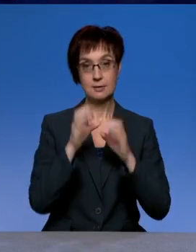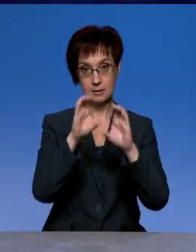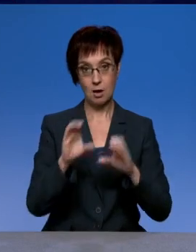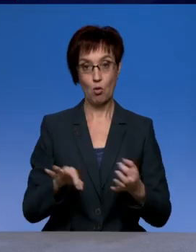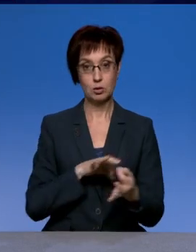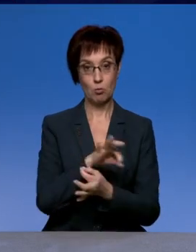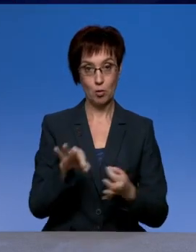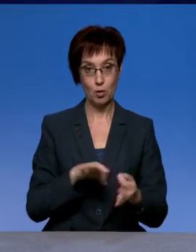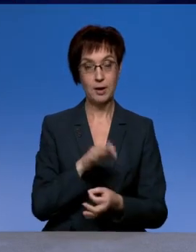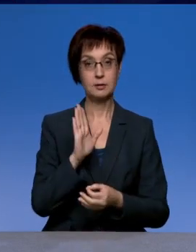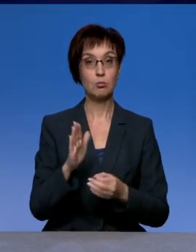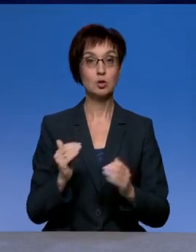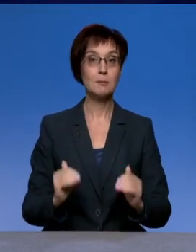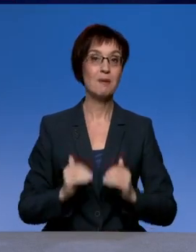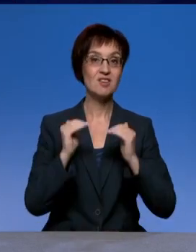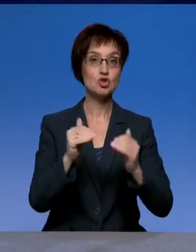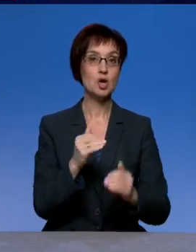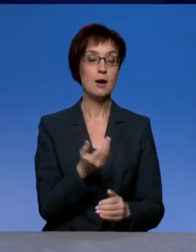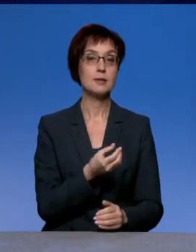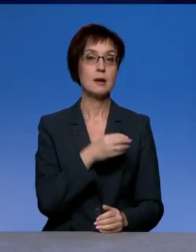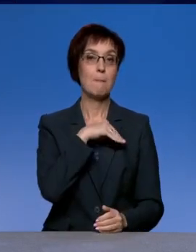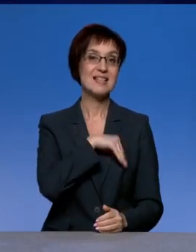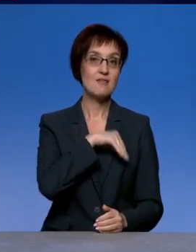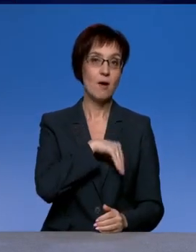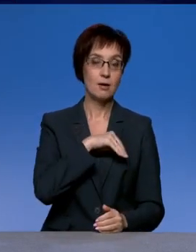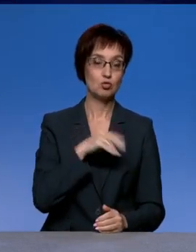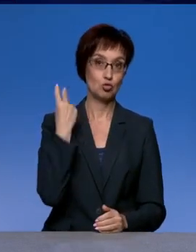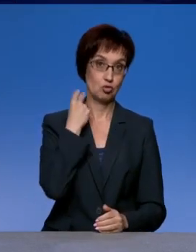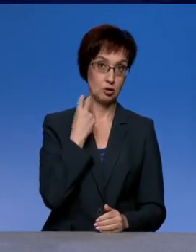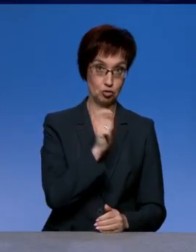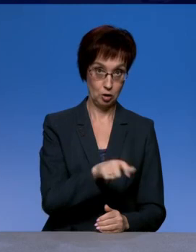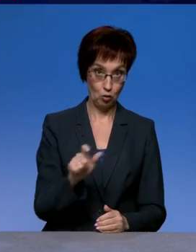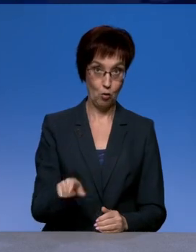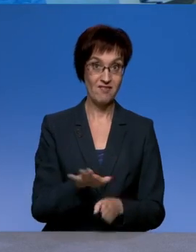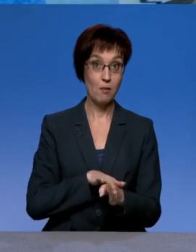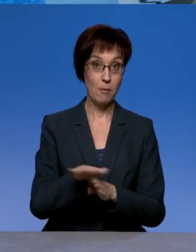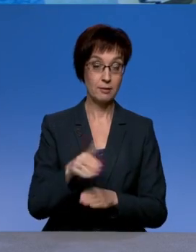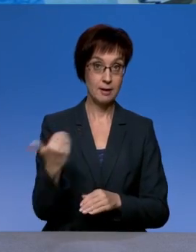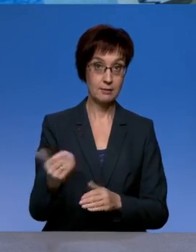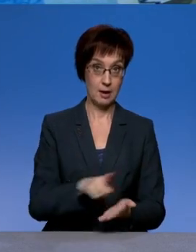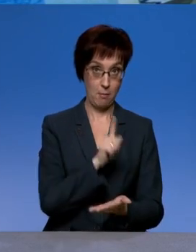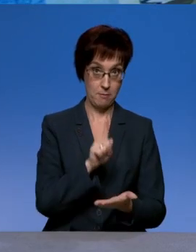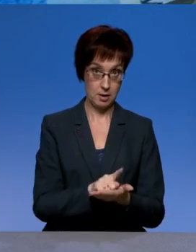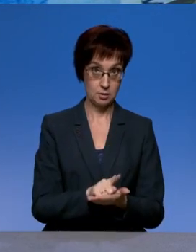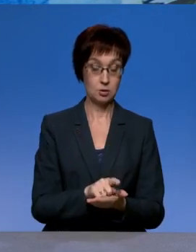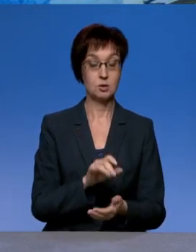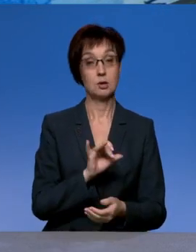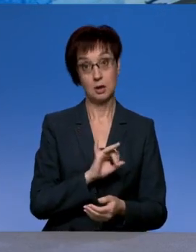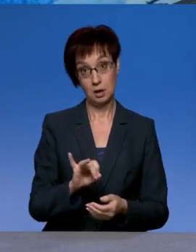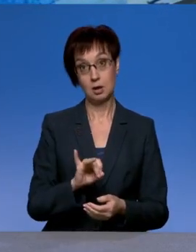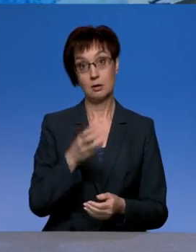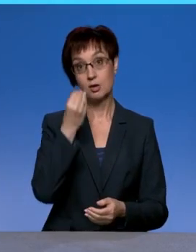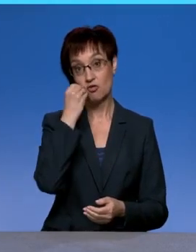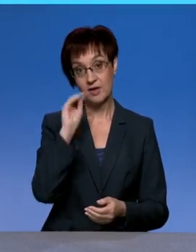должников, уклоняющихся от уплаты алиментов, к исполнению своих обязанностей и, как следствие, эффективному и качественному исполнению судебных